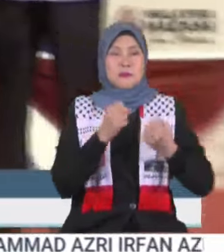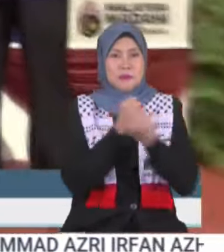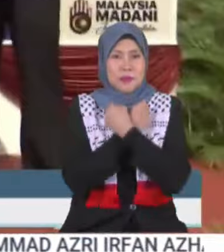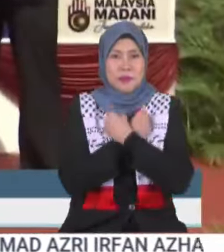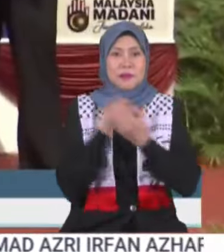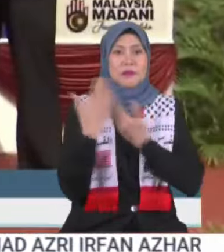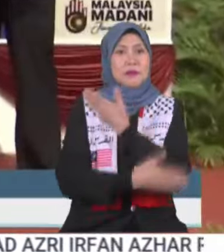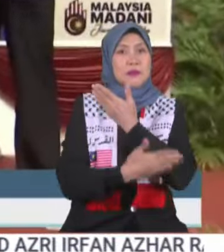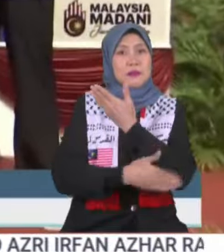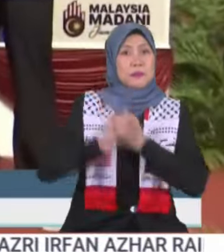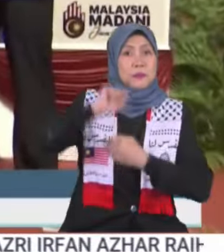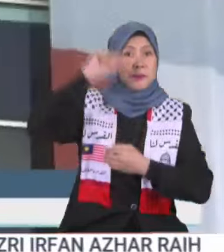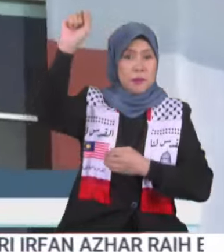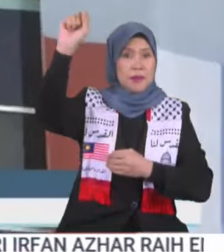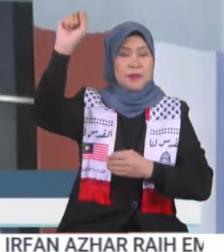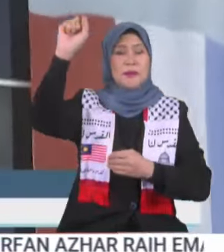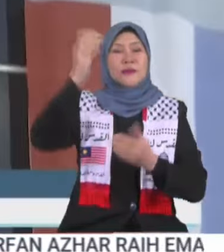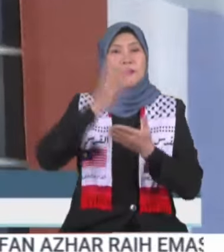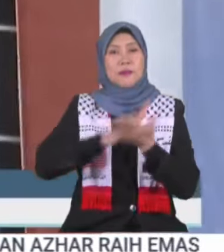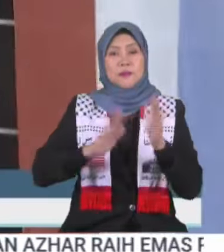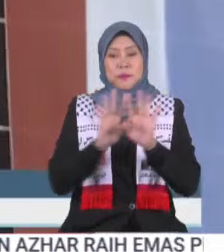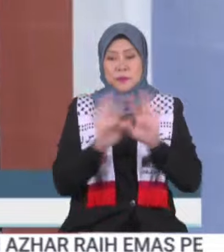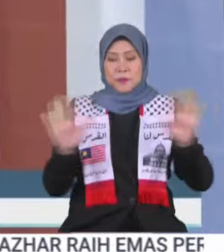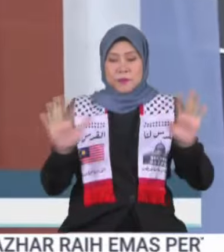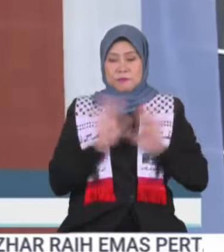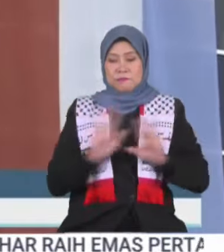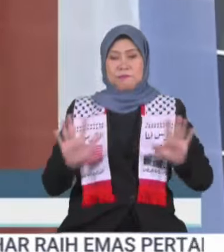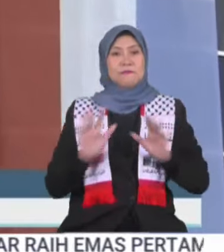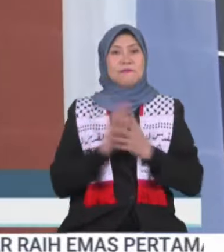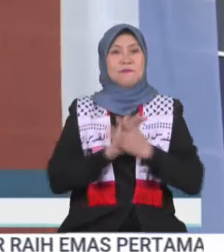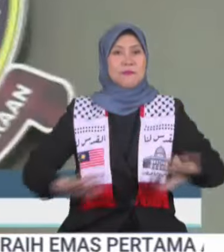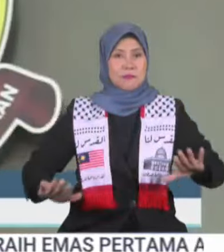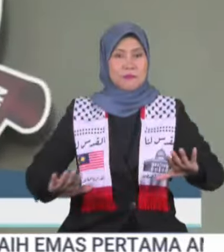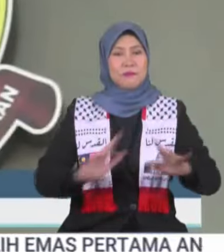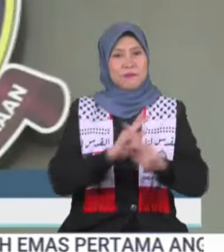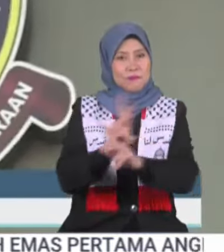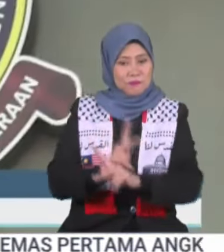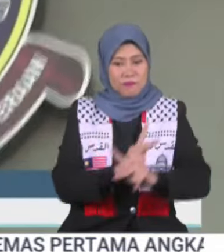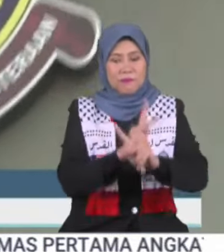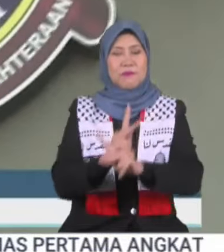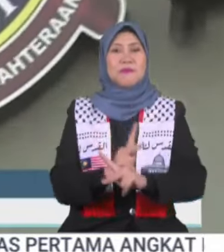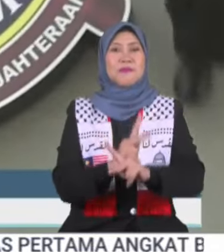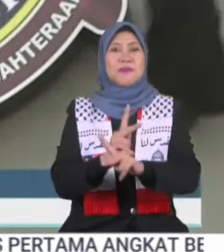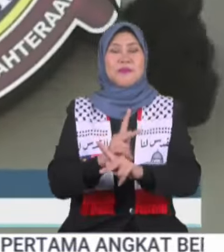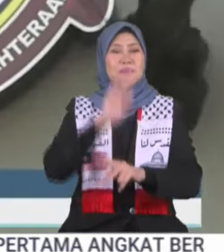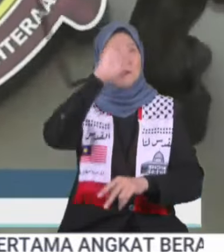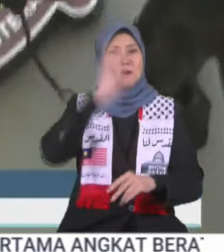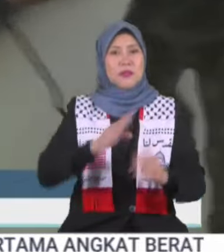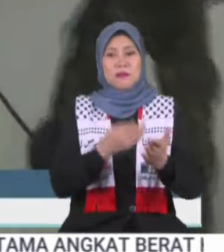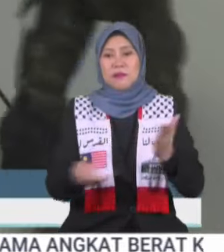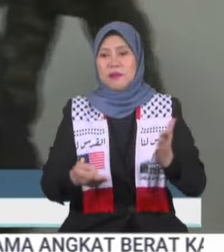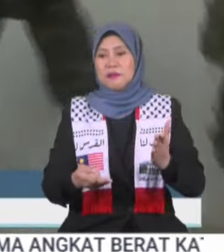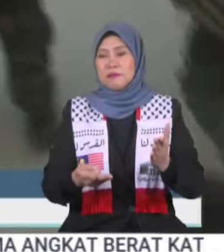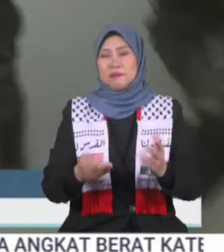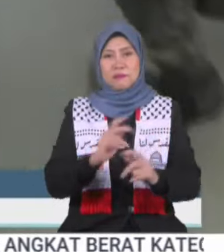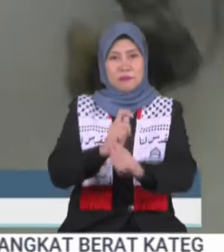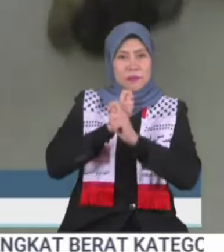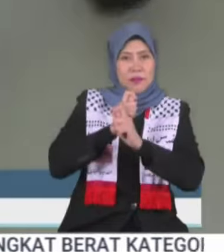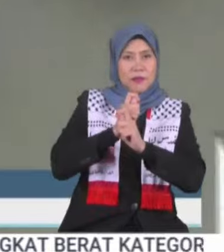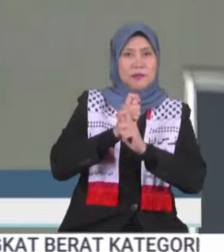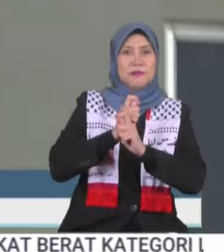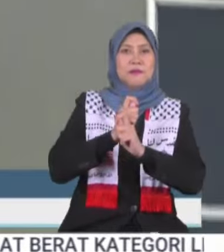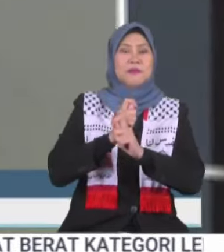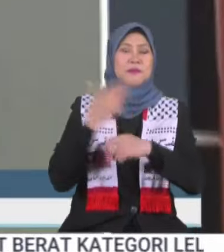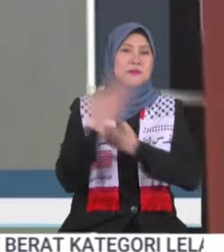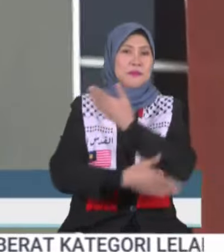Merdeka tu sendiri daripada barisan-barisan pasukan keselamatan kita yang sentiasa tidak pernah gagal ya mempertahankan